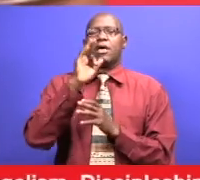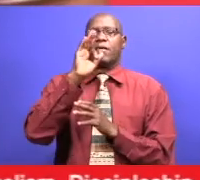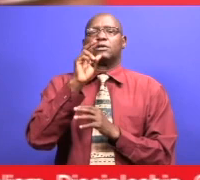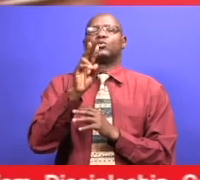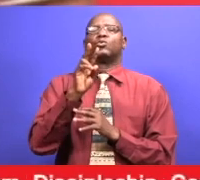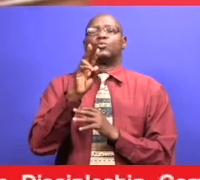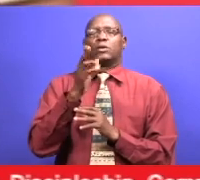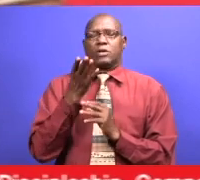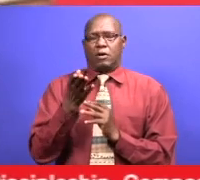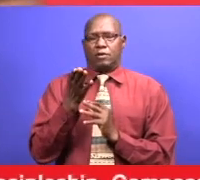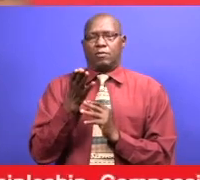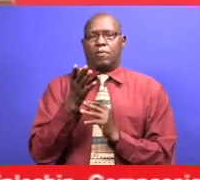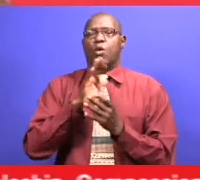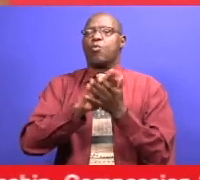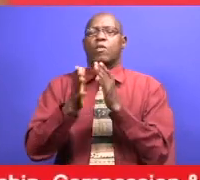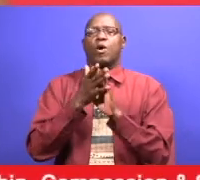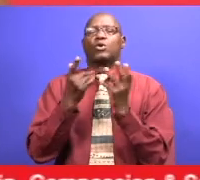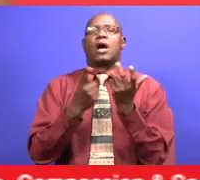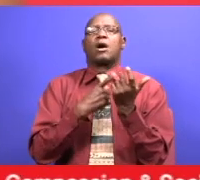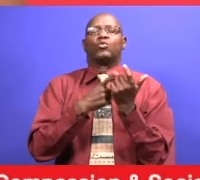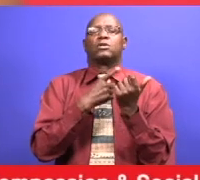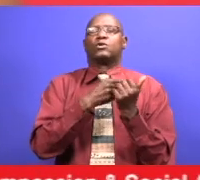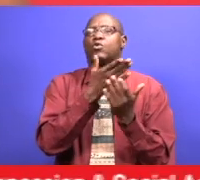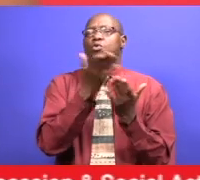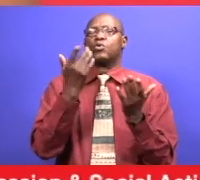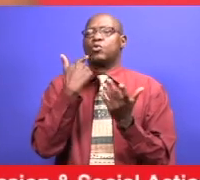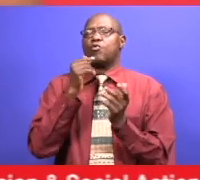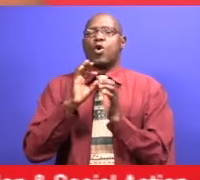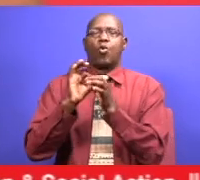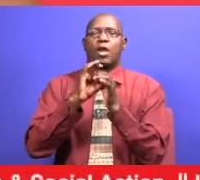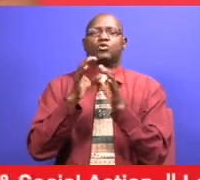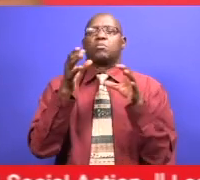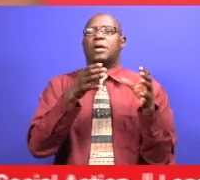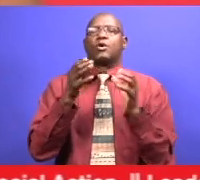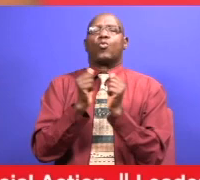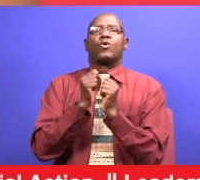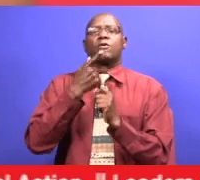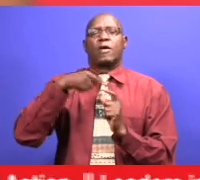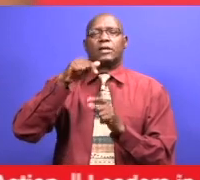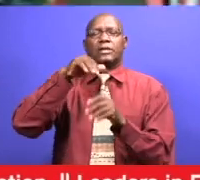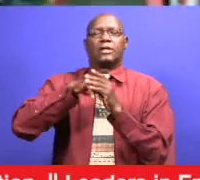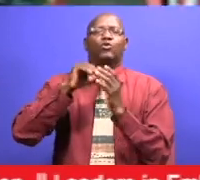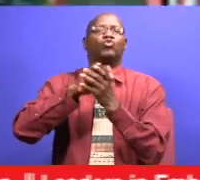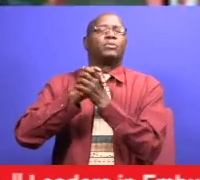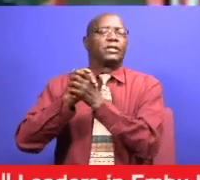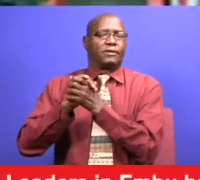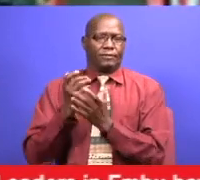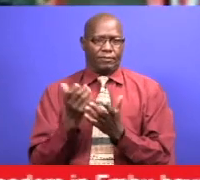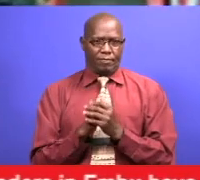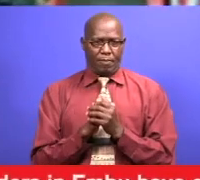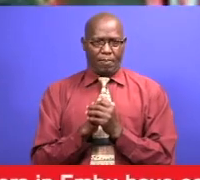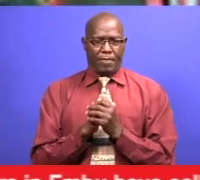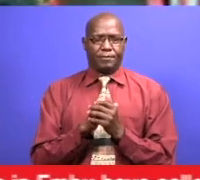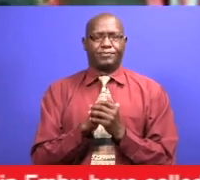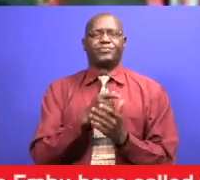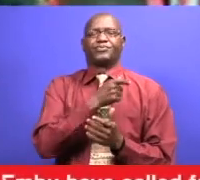32 without counting those of our coalition parties that were with us as Jubilee. The National Delegates